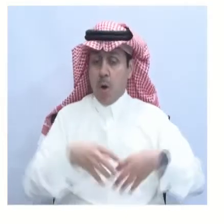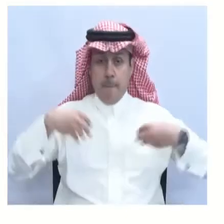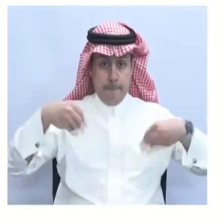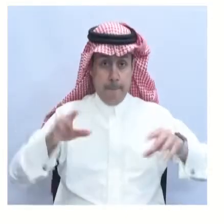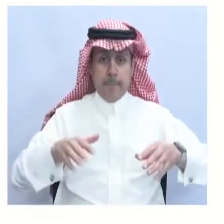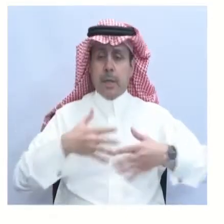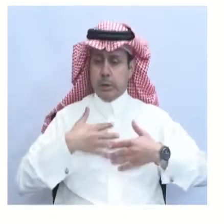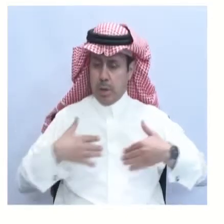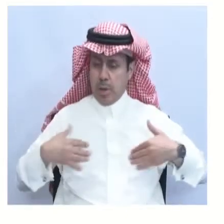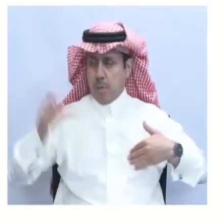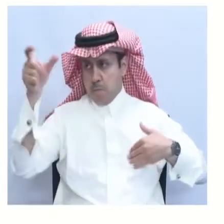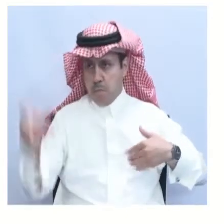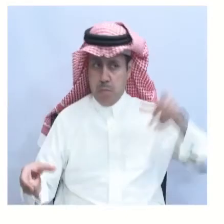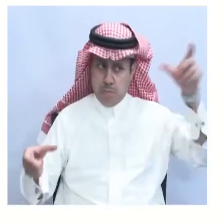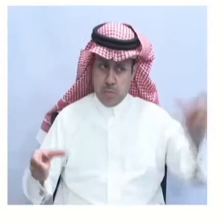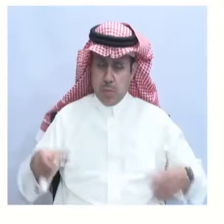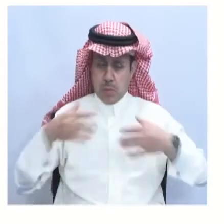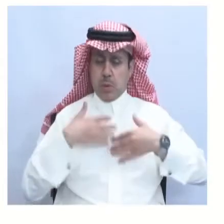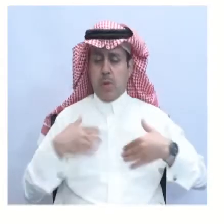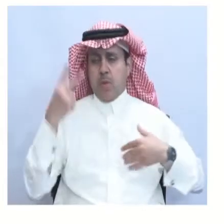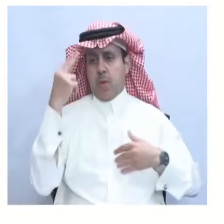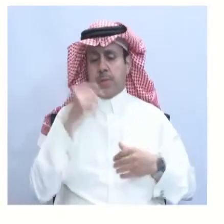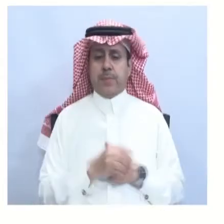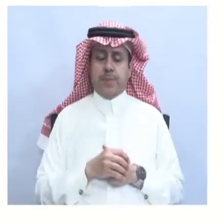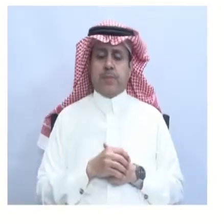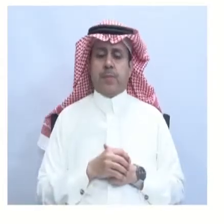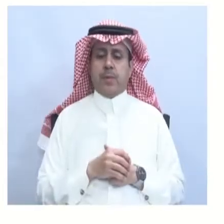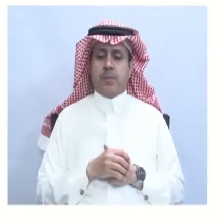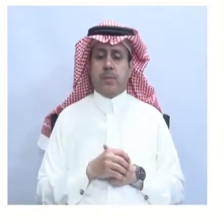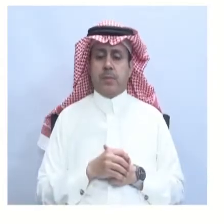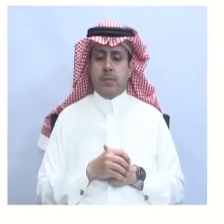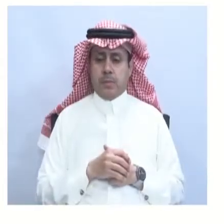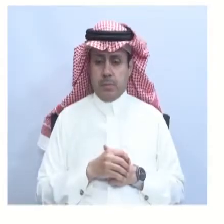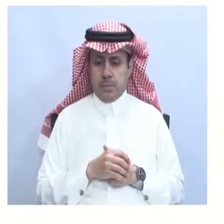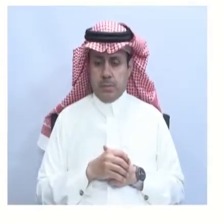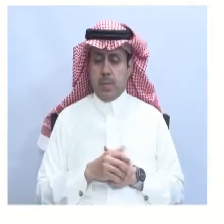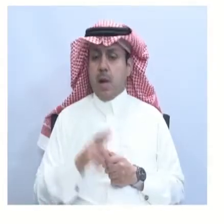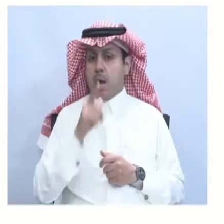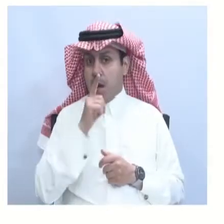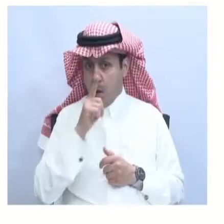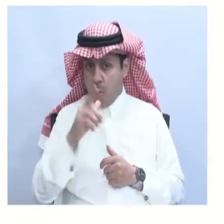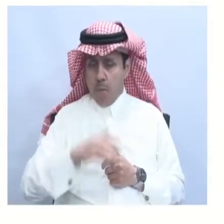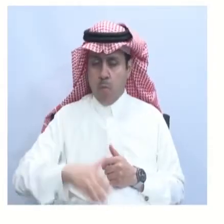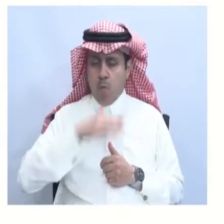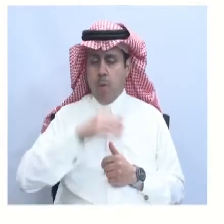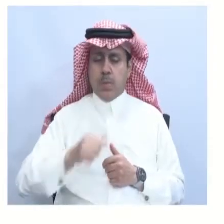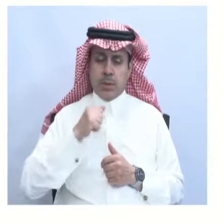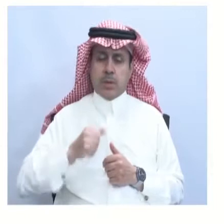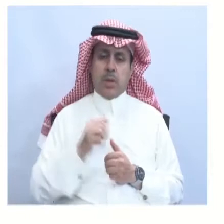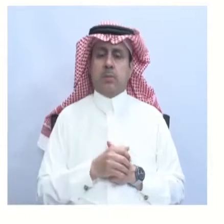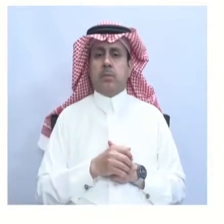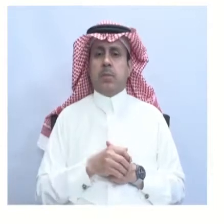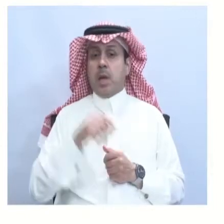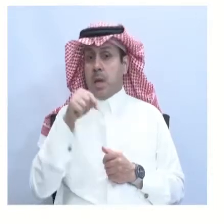عن تراض منكم دل على اشتراط التراضي بين العاقدين وكذلك قول النبي صلى الله عليه وسلم